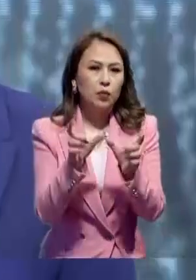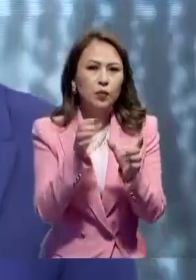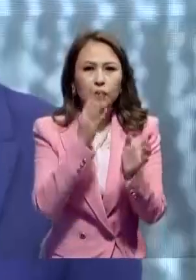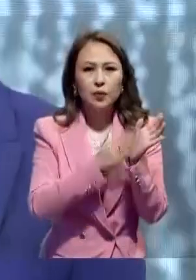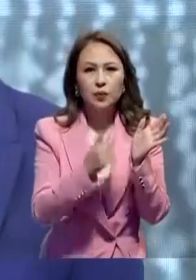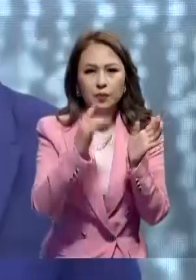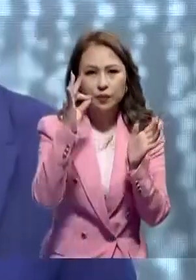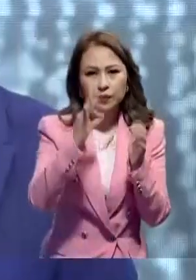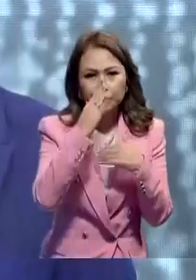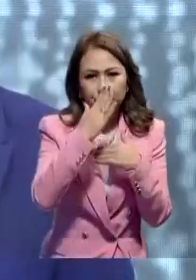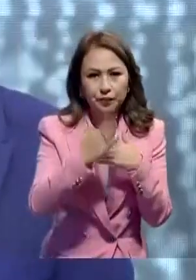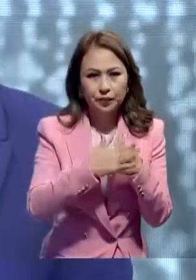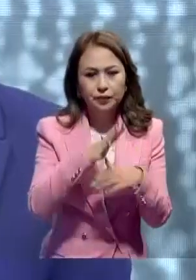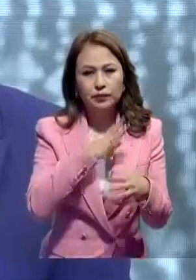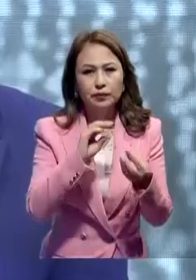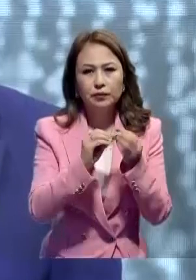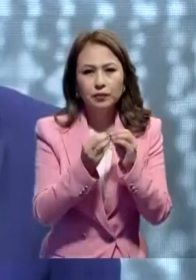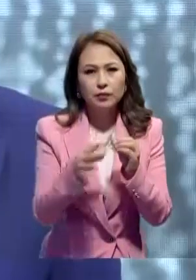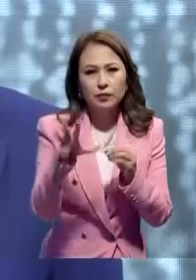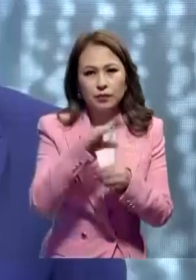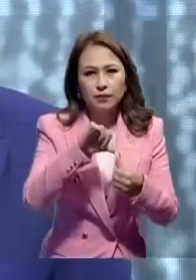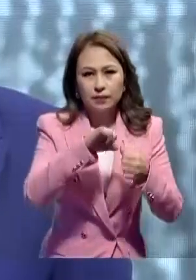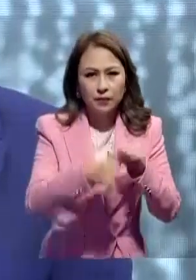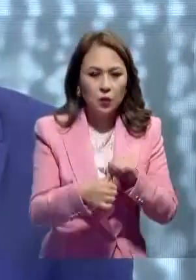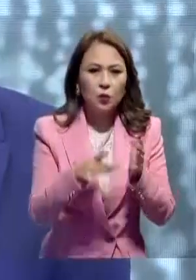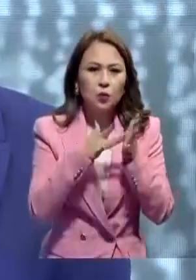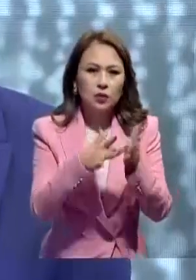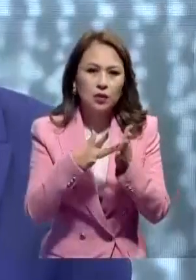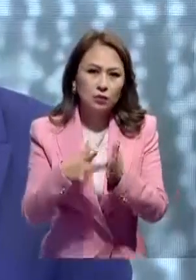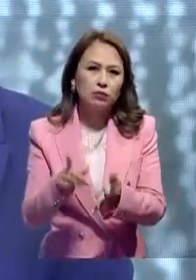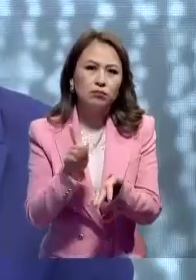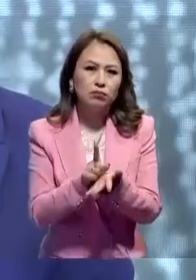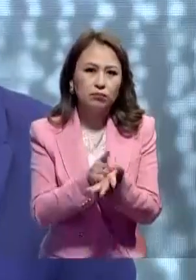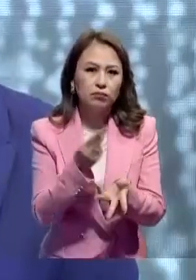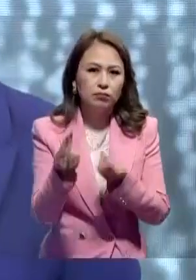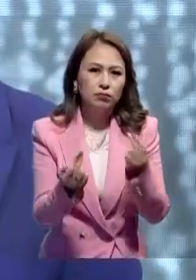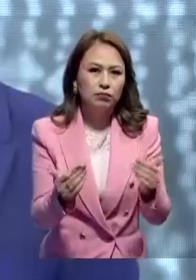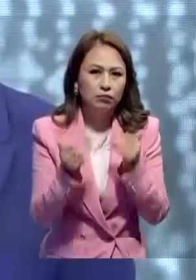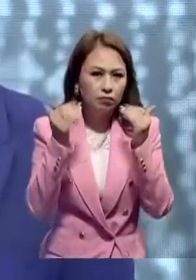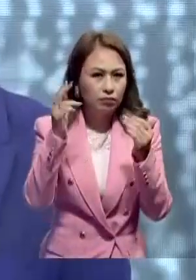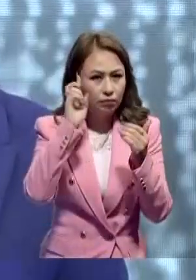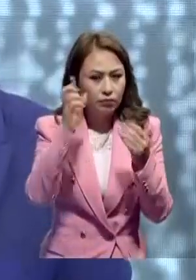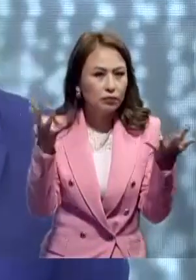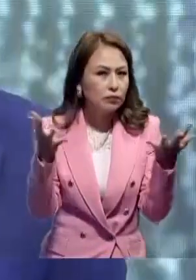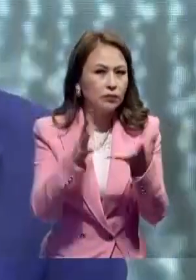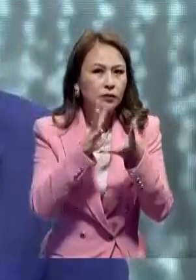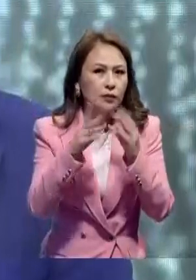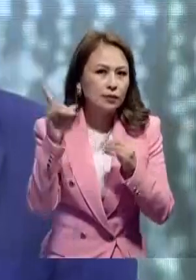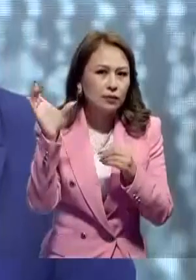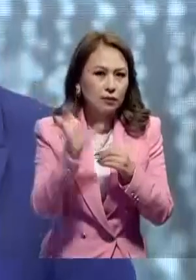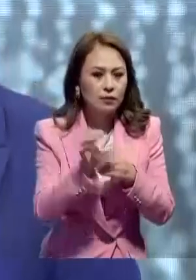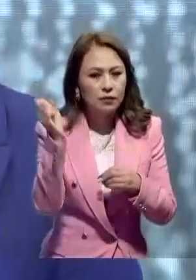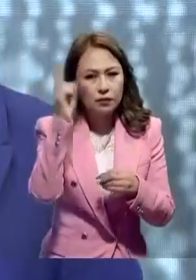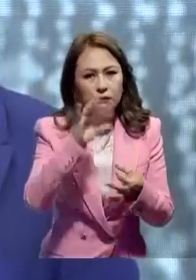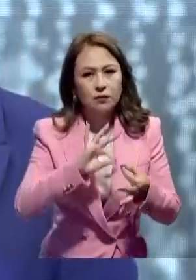көрсеткіштердің 91%-не жуықтаған. Саладағы ахуал тұрақталғасын кейбір елдер туристік салықты өсіріп жатыр. Бұл қай мемлекеттер екенін бірер